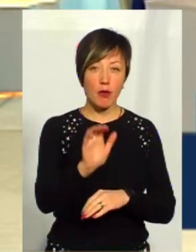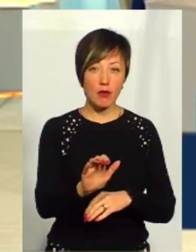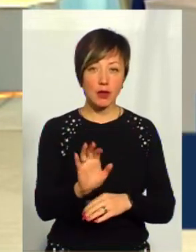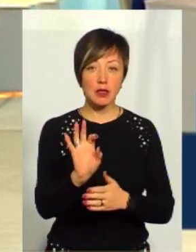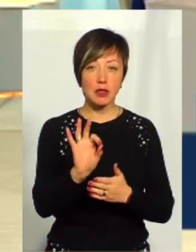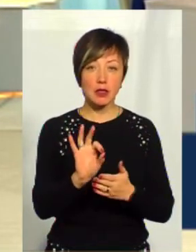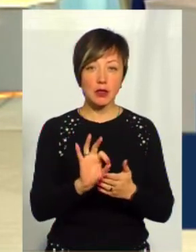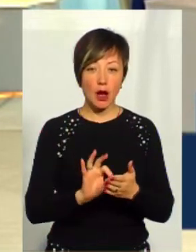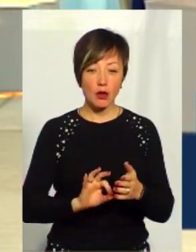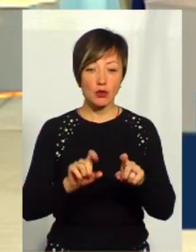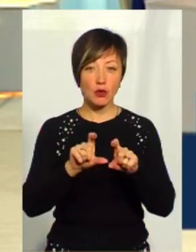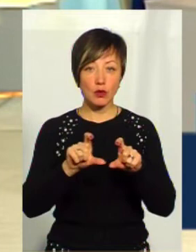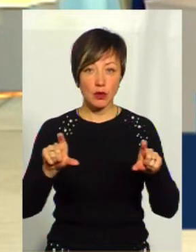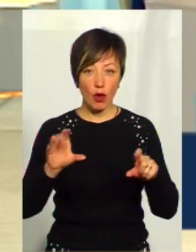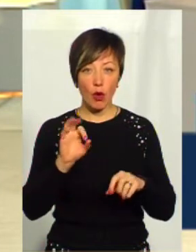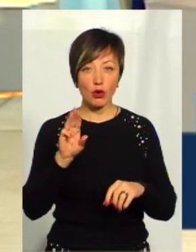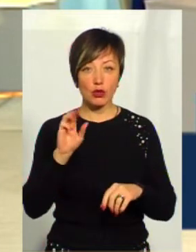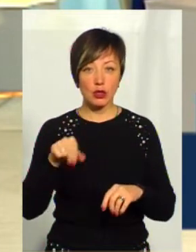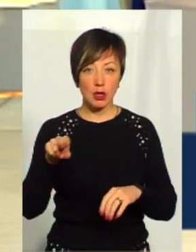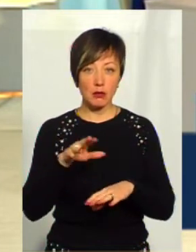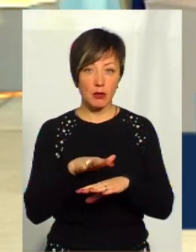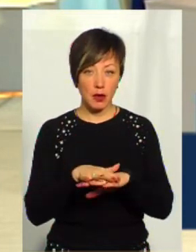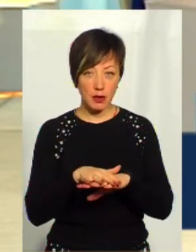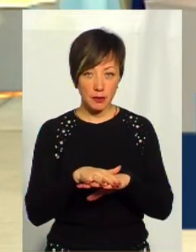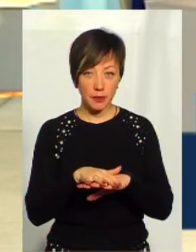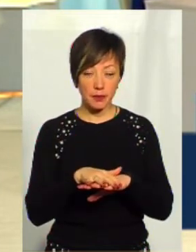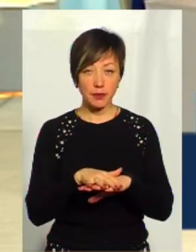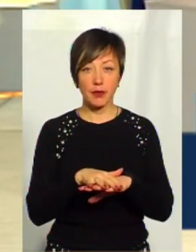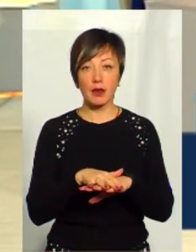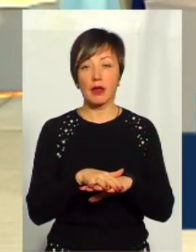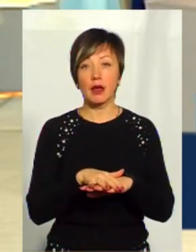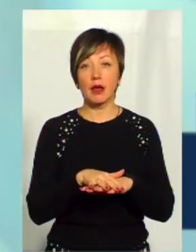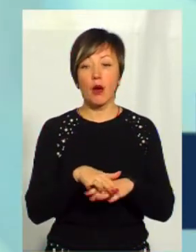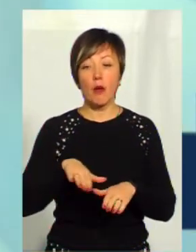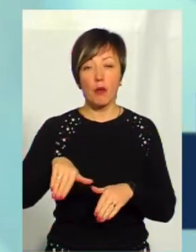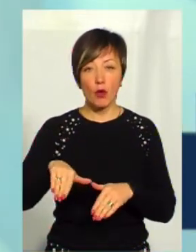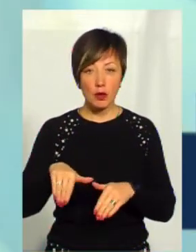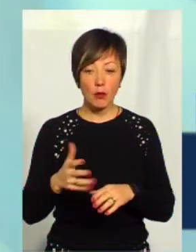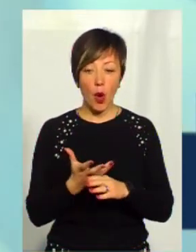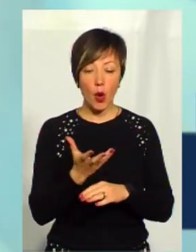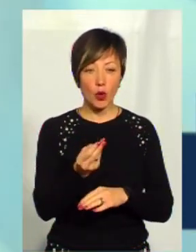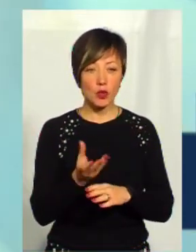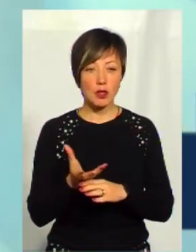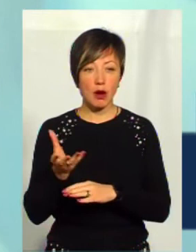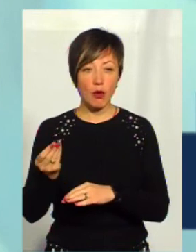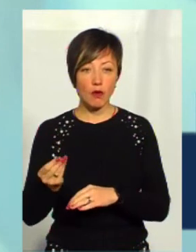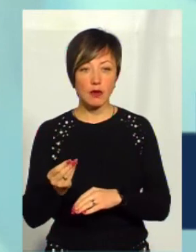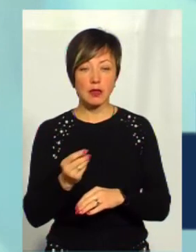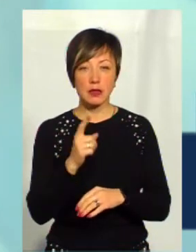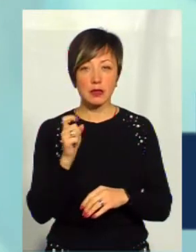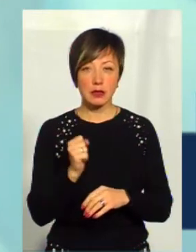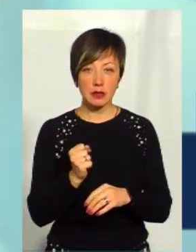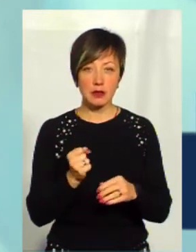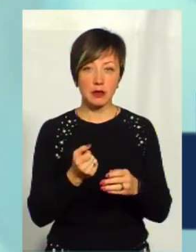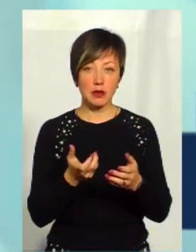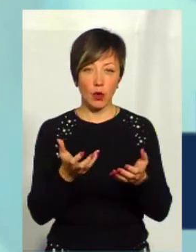спрямовувалося на установу Ощадбанк. Банківська установа. Так, яка потім розраховувалася за, скажімо